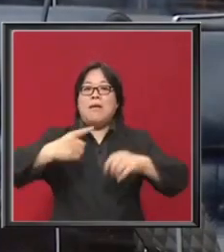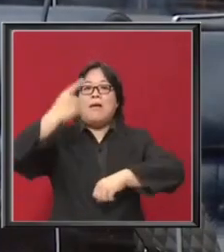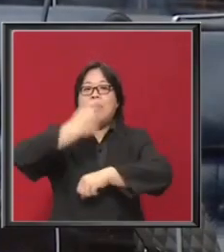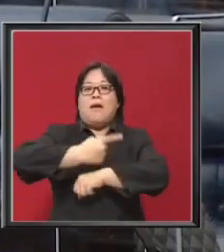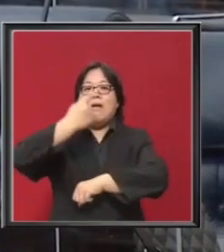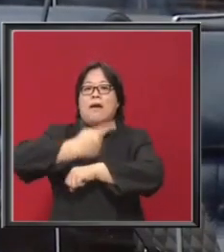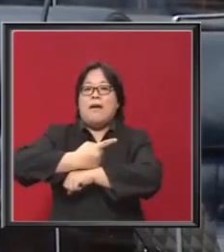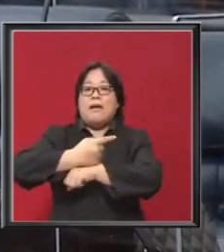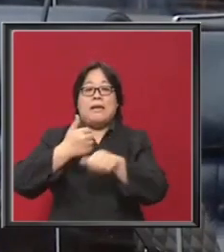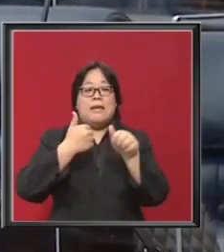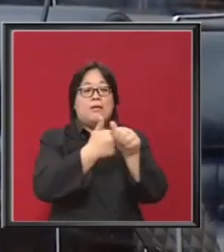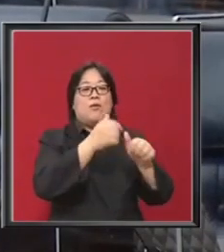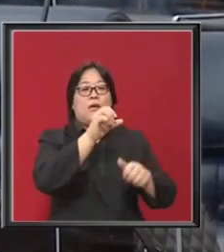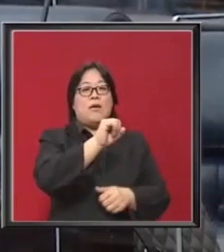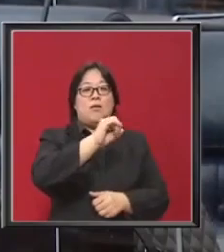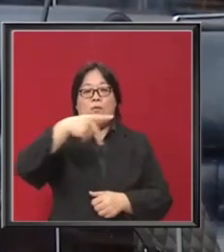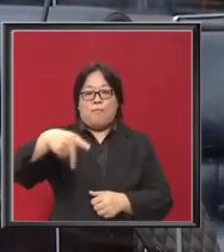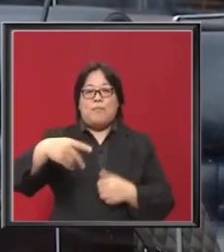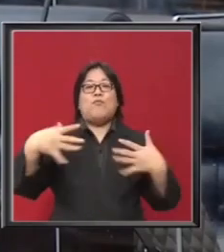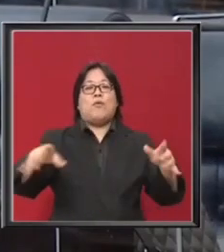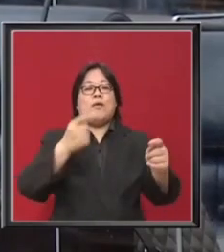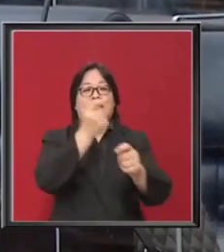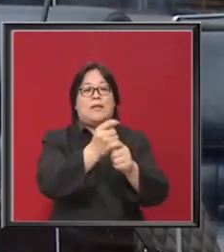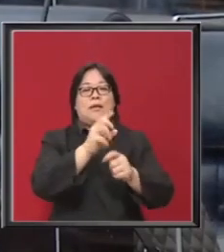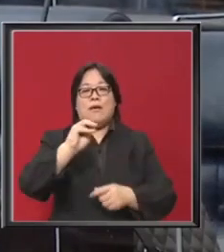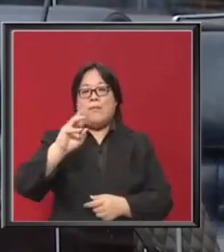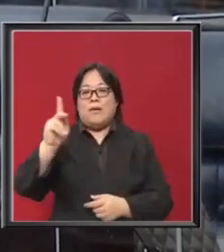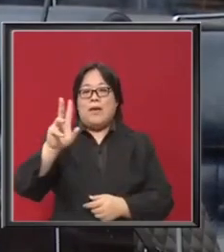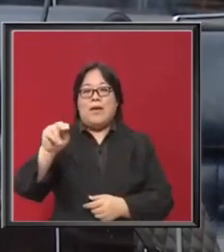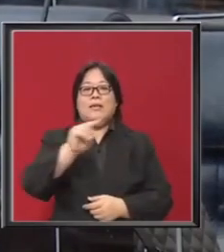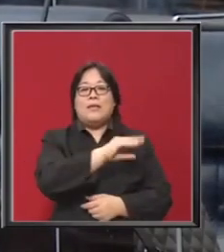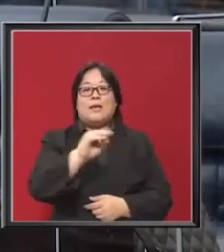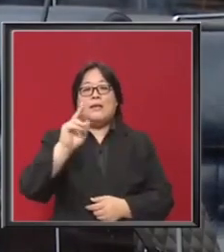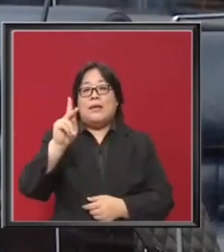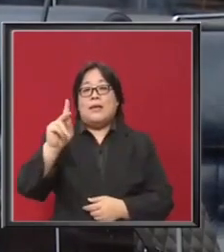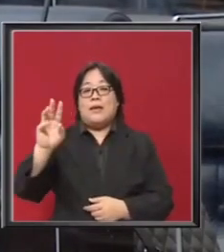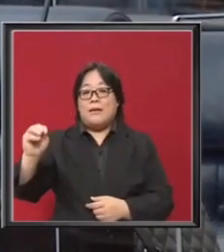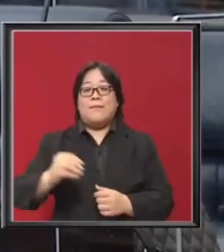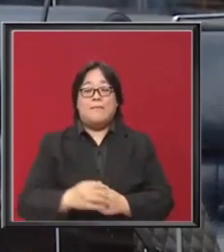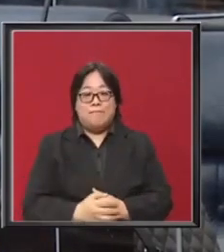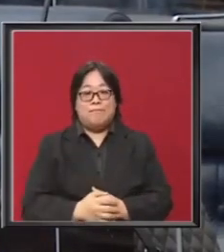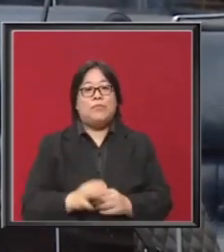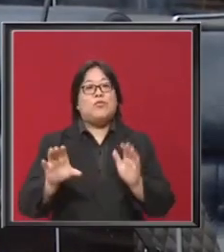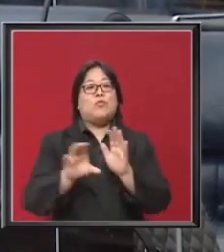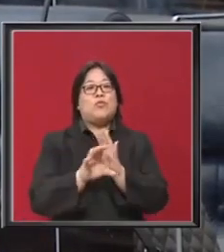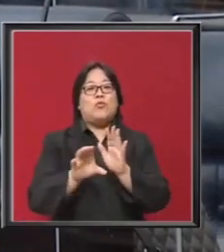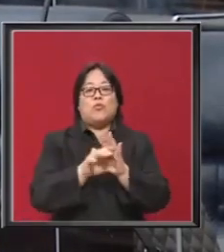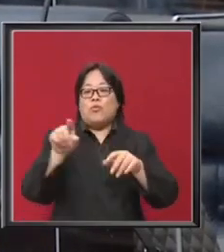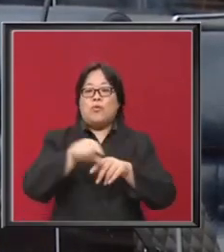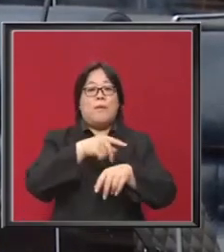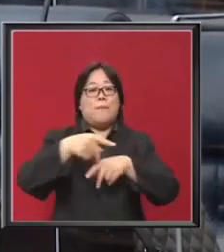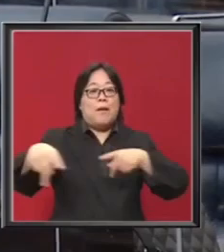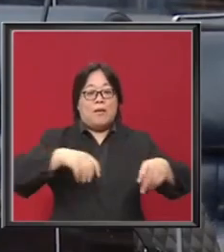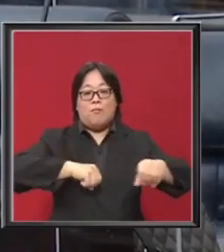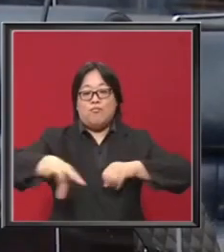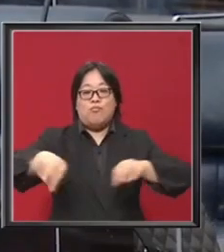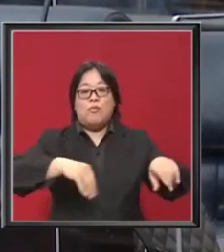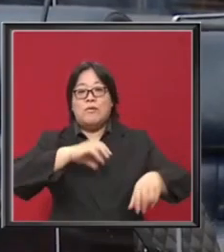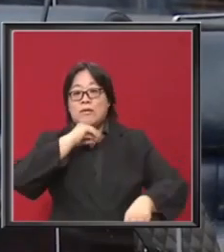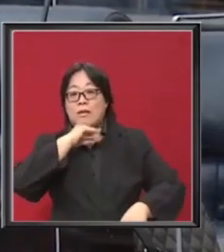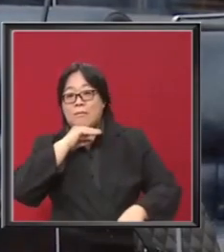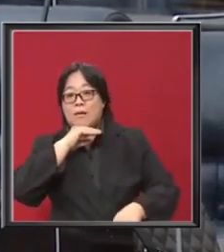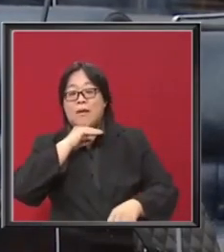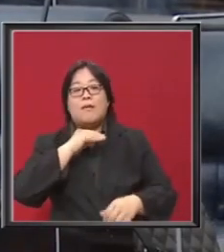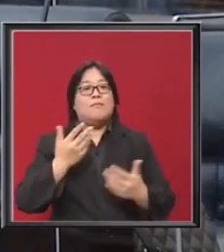setiap hari unique shopee yang ditetapkan oleh emiten dan juga oke kem seperti Penggunaan plastik pembuangan